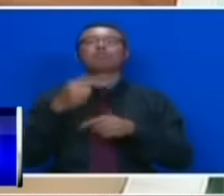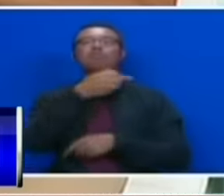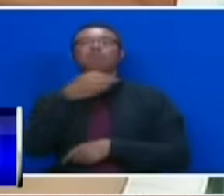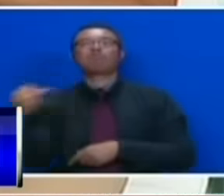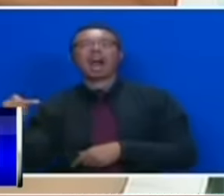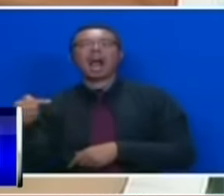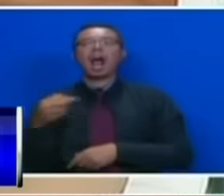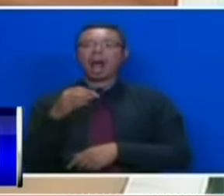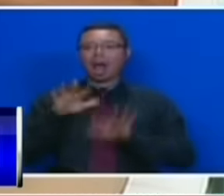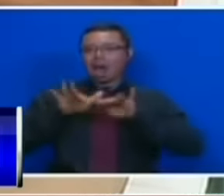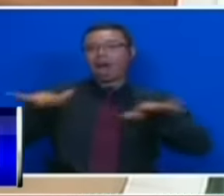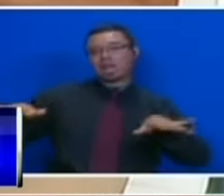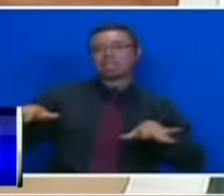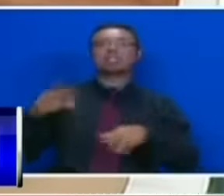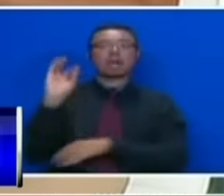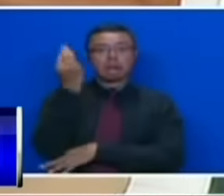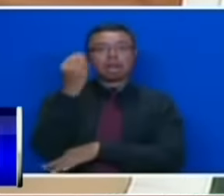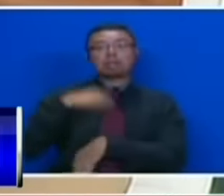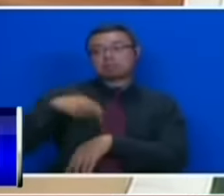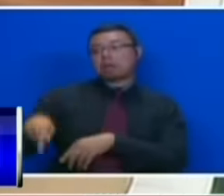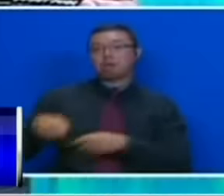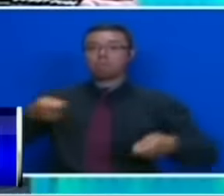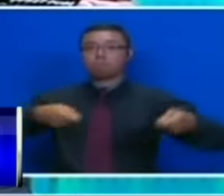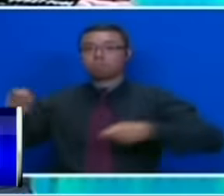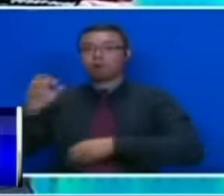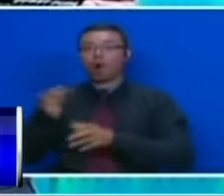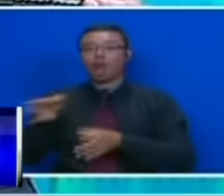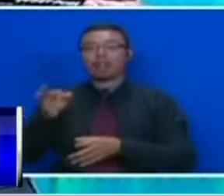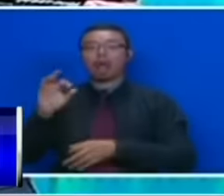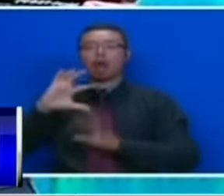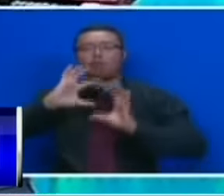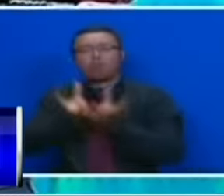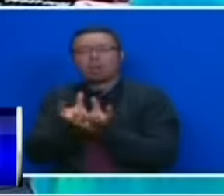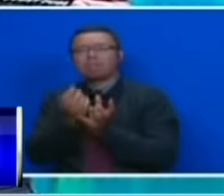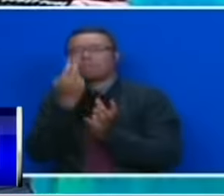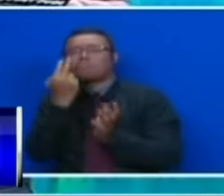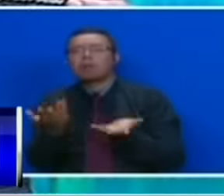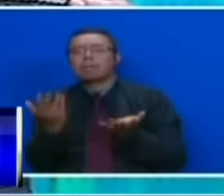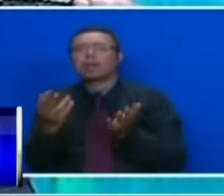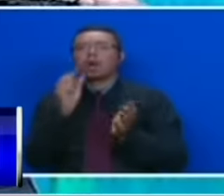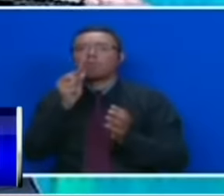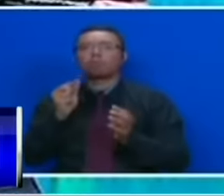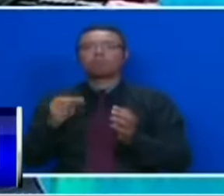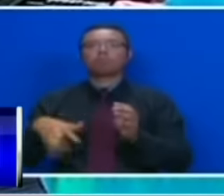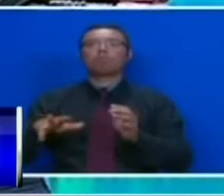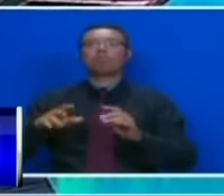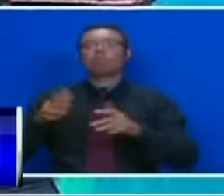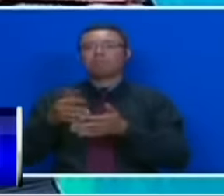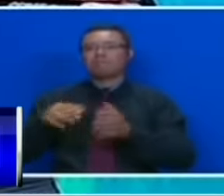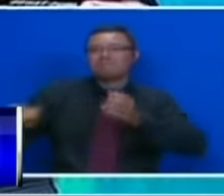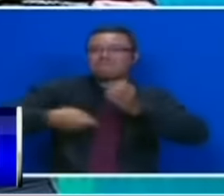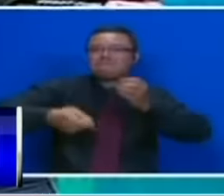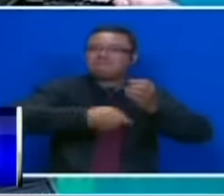Jakarta. Padahal kini para pengelola kota dunia sedang meningkatkan strategi pemanenan air atau water